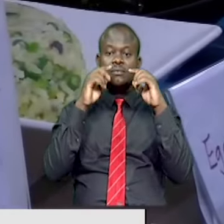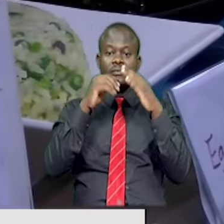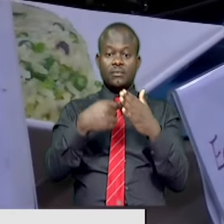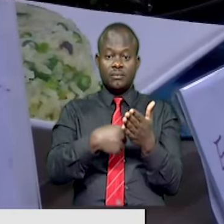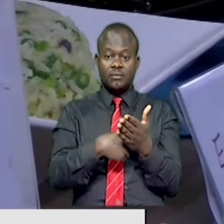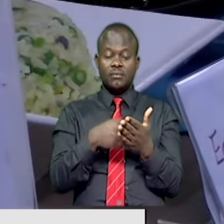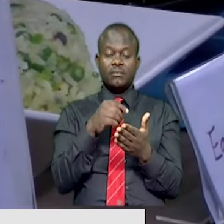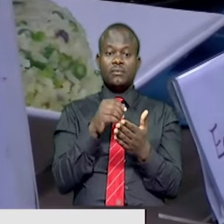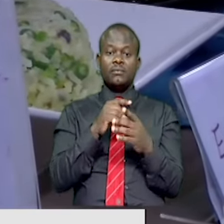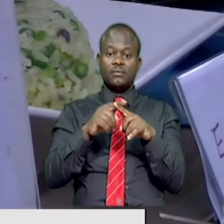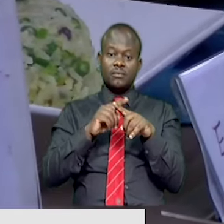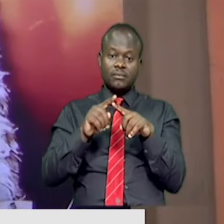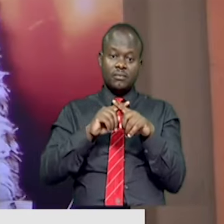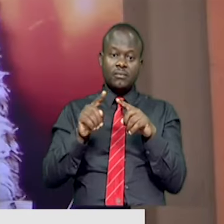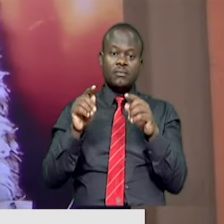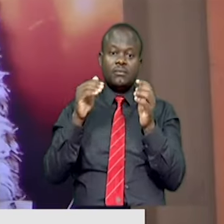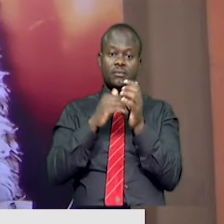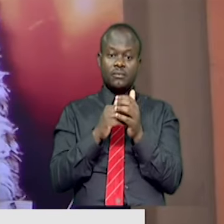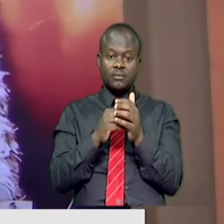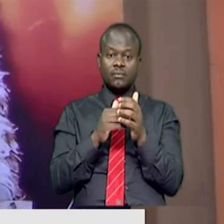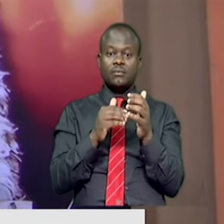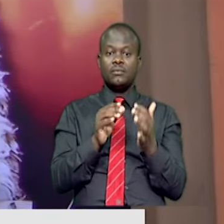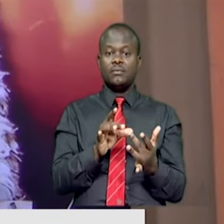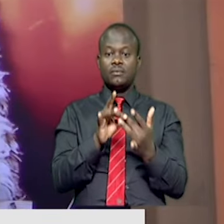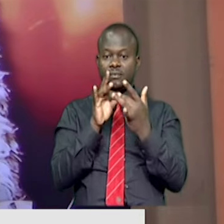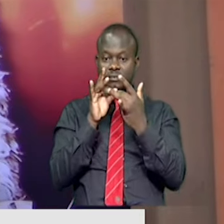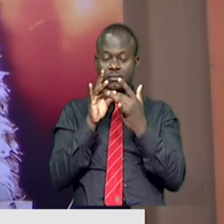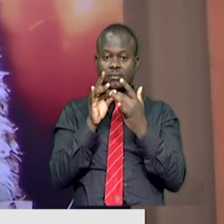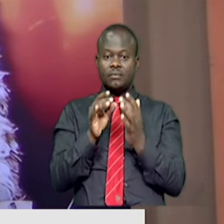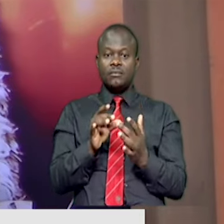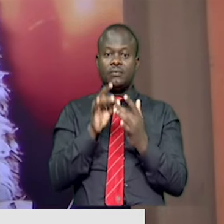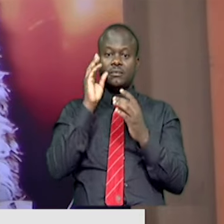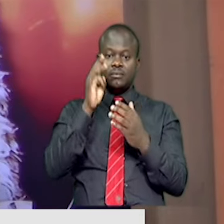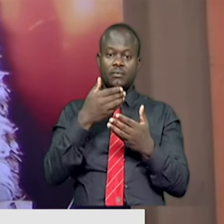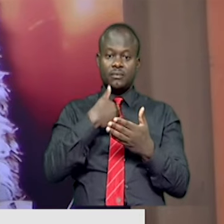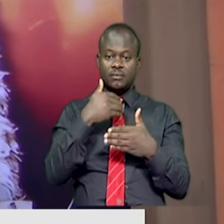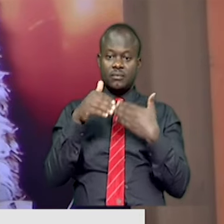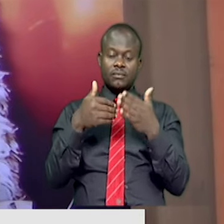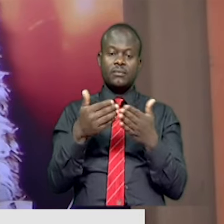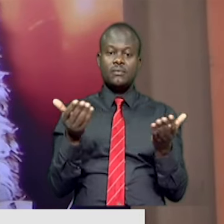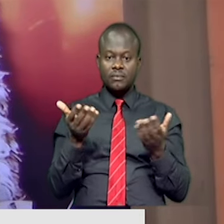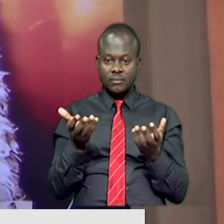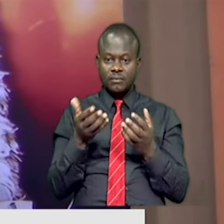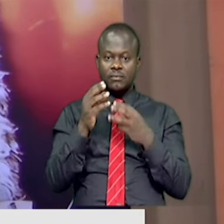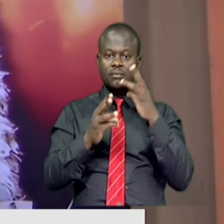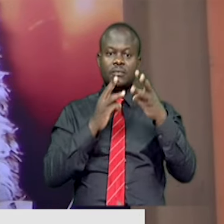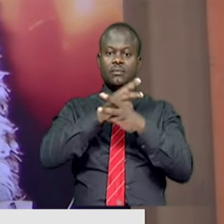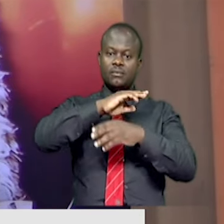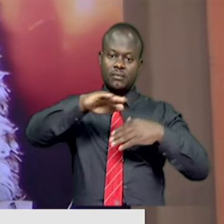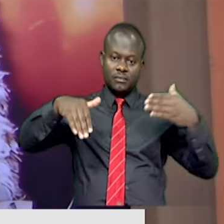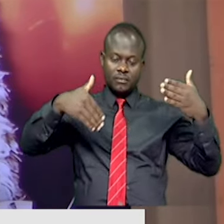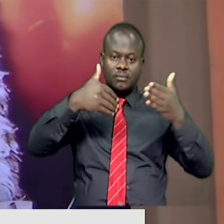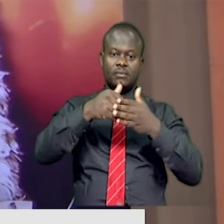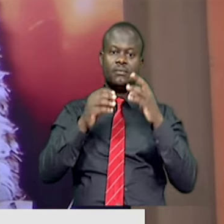mwijima nk'ibijumba. Umwihariko rero akamaro bizatugirira ni uko isi yose